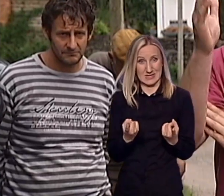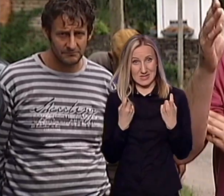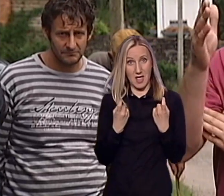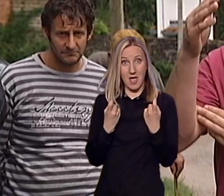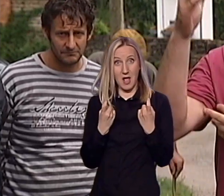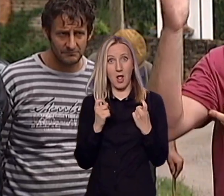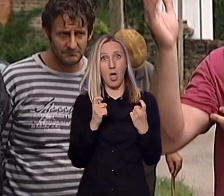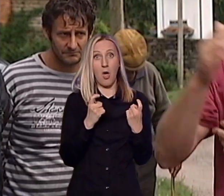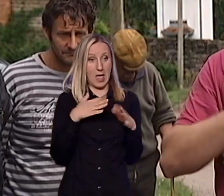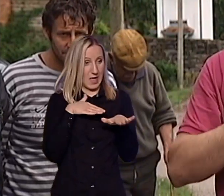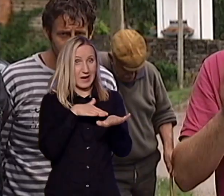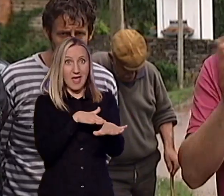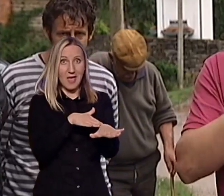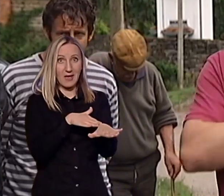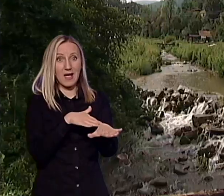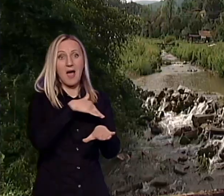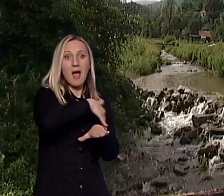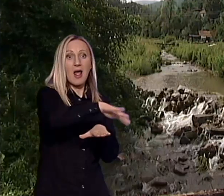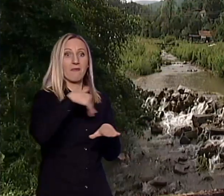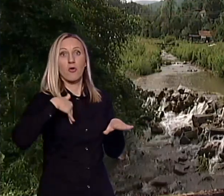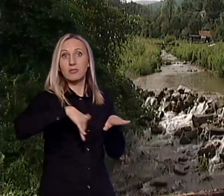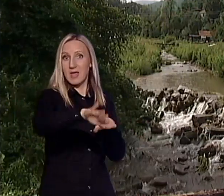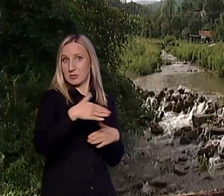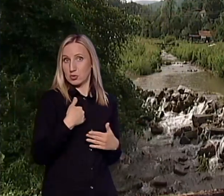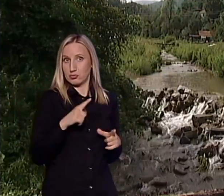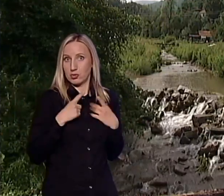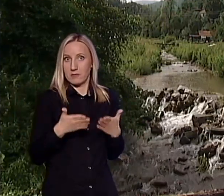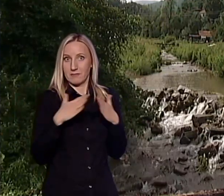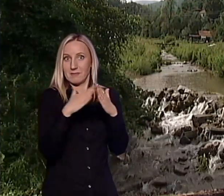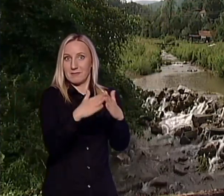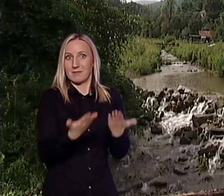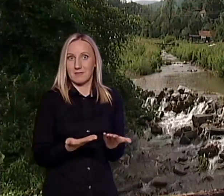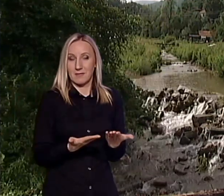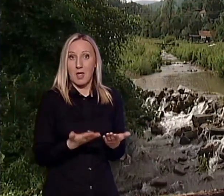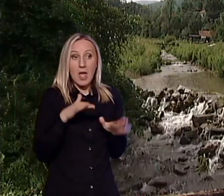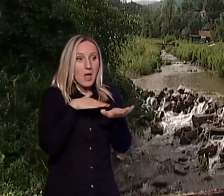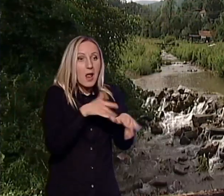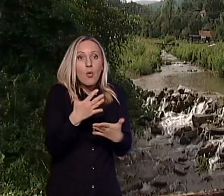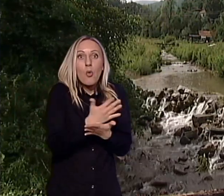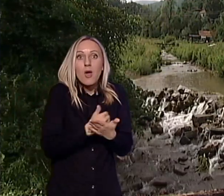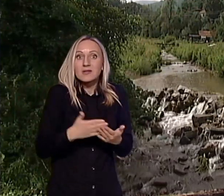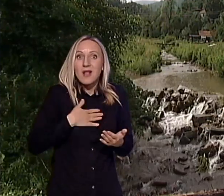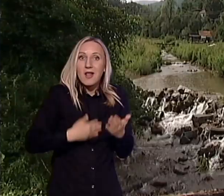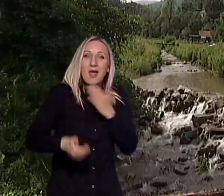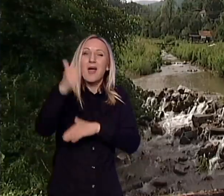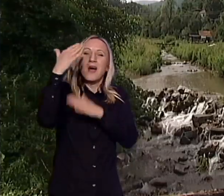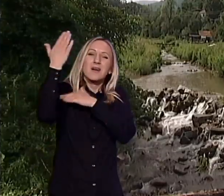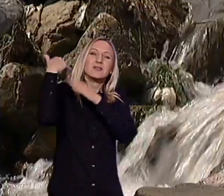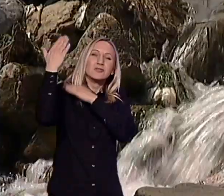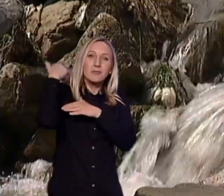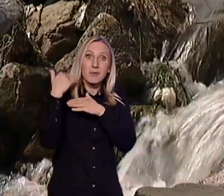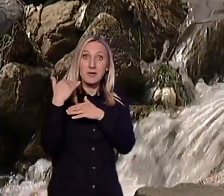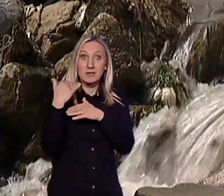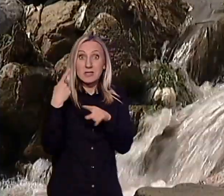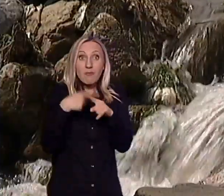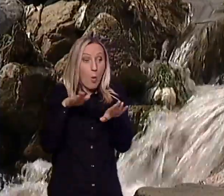obali, da kažem, te reke, sa leve strane i sa desne. Ta reka je bio resurs koji su koristili naši preci. Između ostalog, oni su se ovde